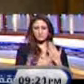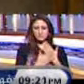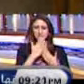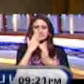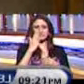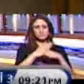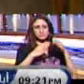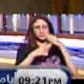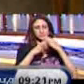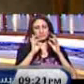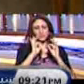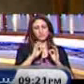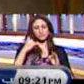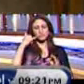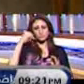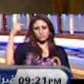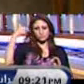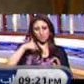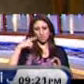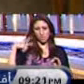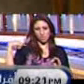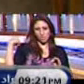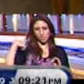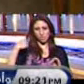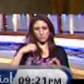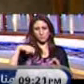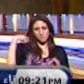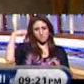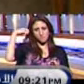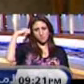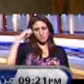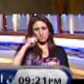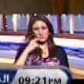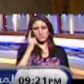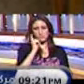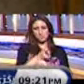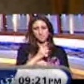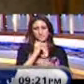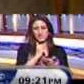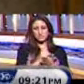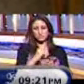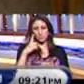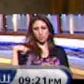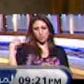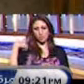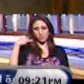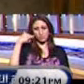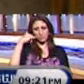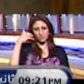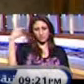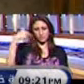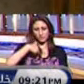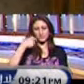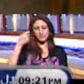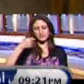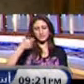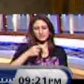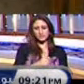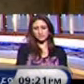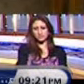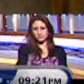طيب خليك معايا على التليفون. معانا على التليفون سياده اللواء محمد عسل مدير هيئه الابنيه التعليميه. سياده اللواء مساء الخير يا فندم. اهلا اهلا اهلا بيك